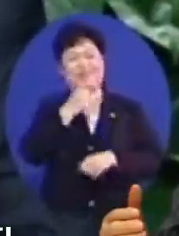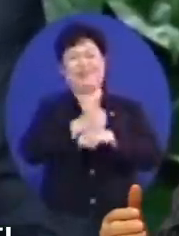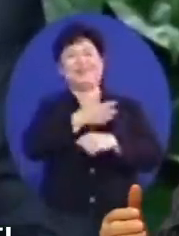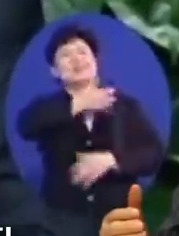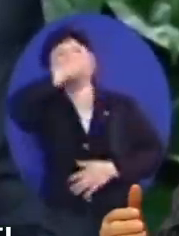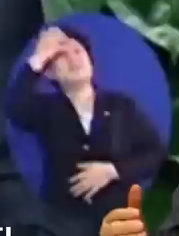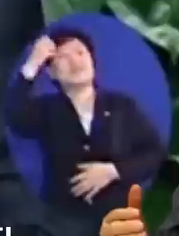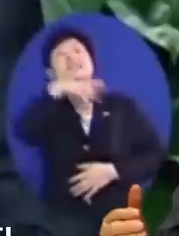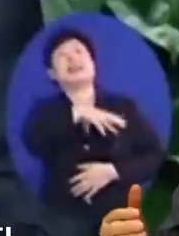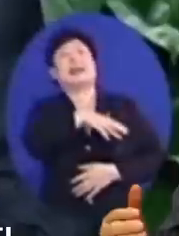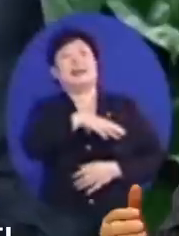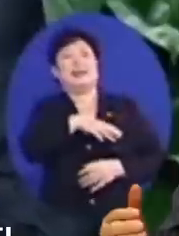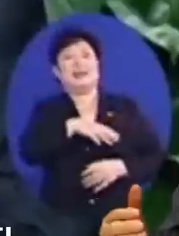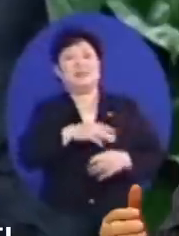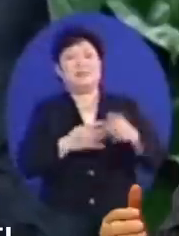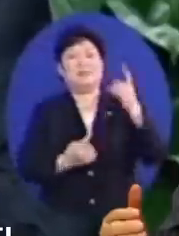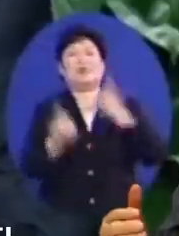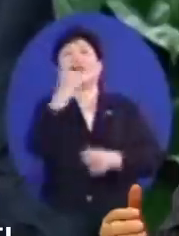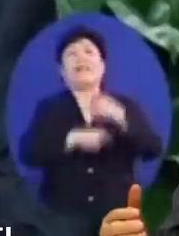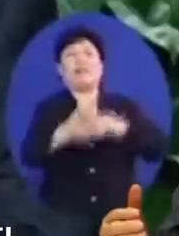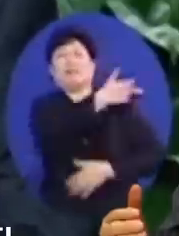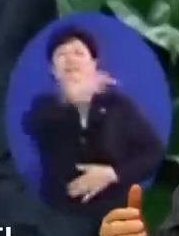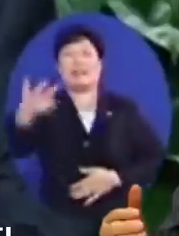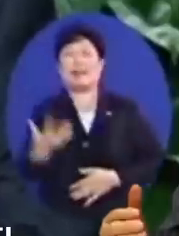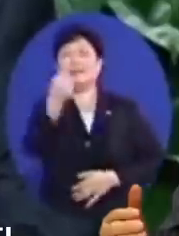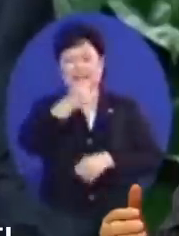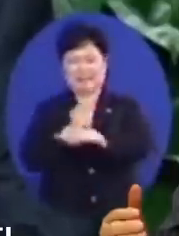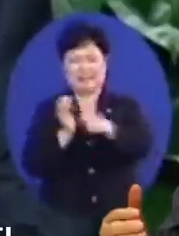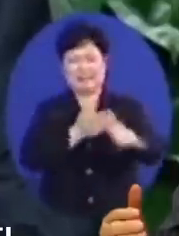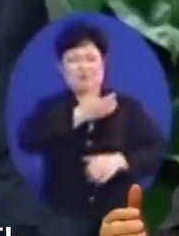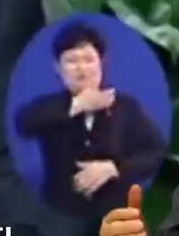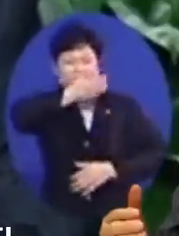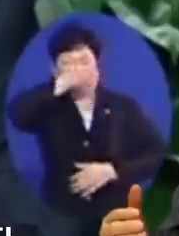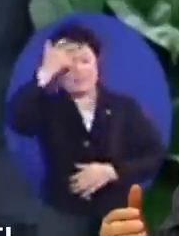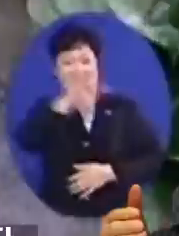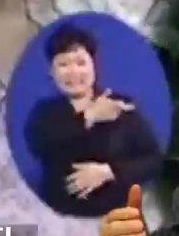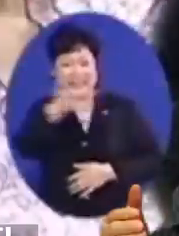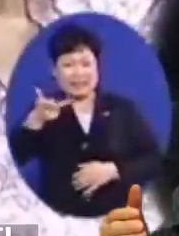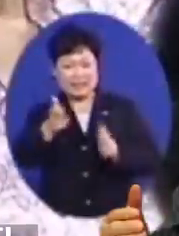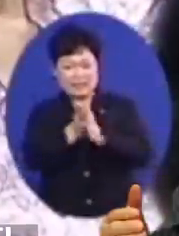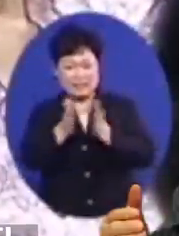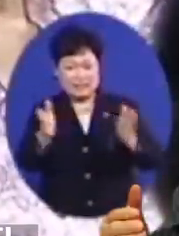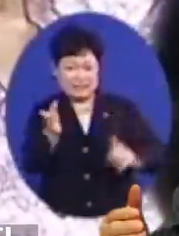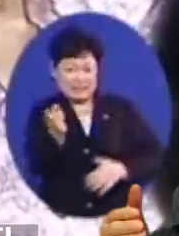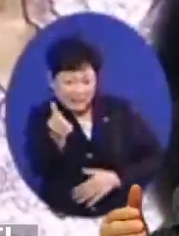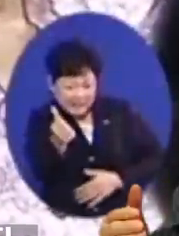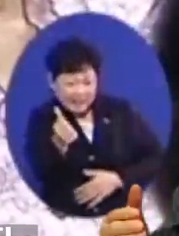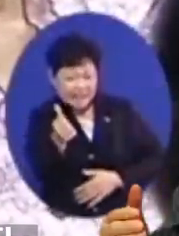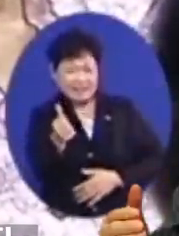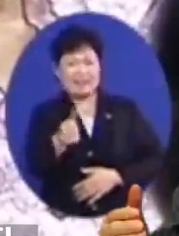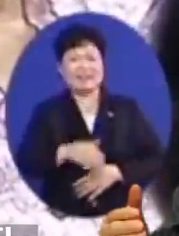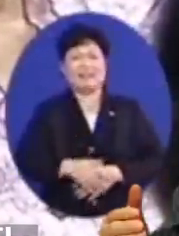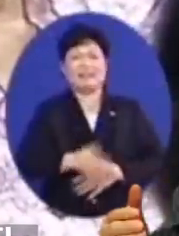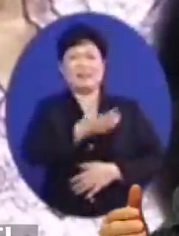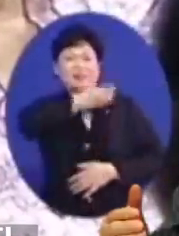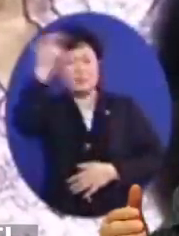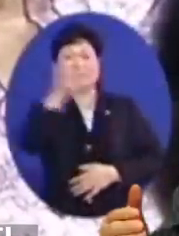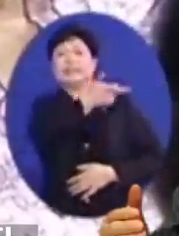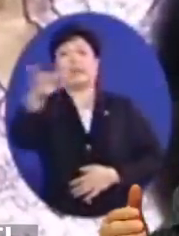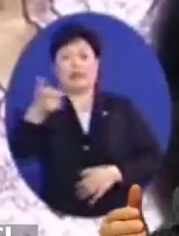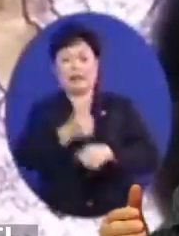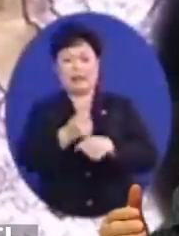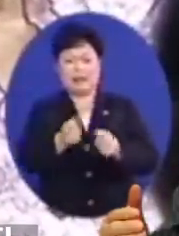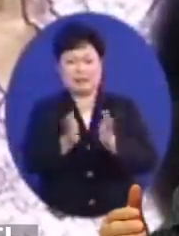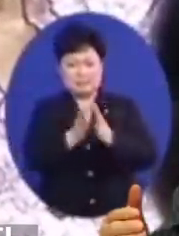그냥 꿀 바에야 크게 꾸어라. 꿈은 크게 꾸고 시작은 조그만하게 시작하라. 꿈은 크게 꾸고